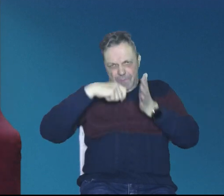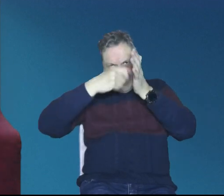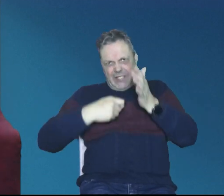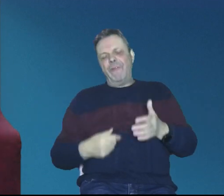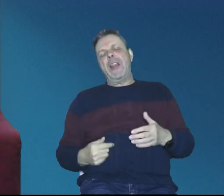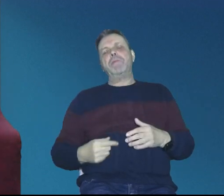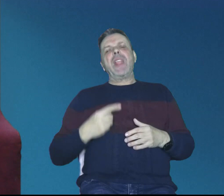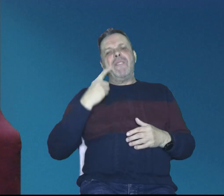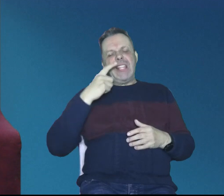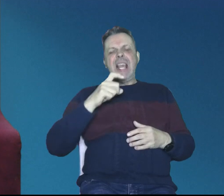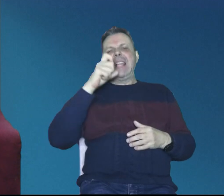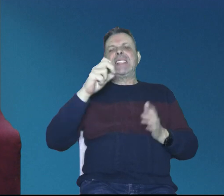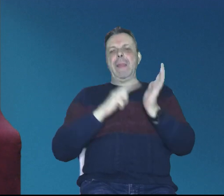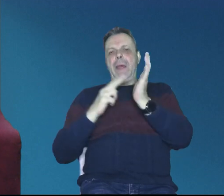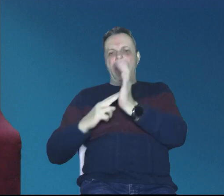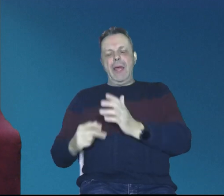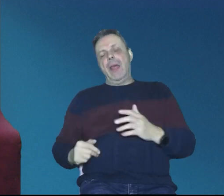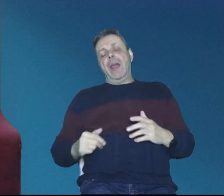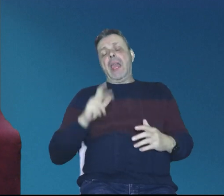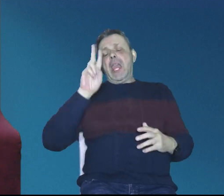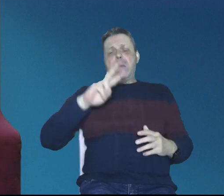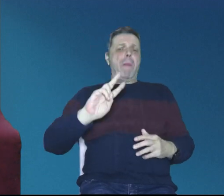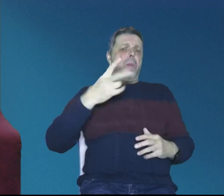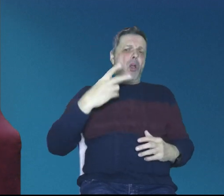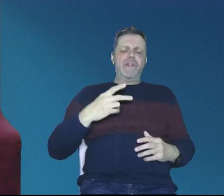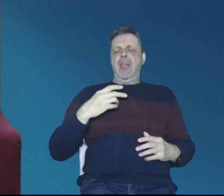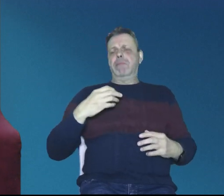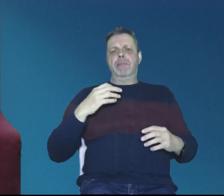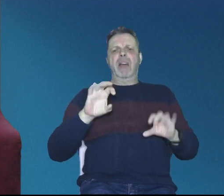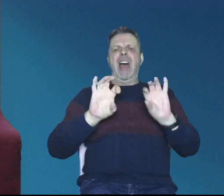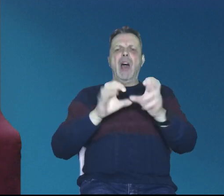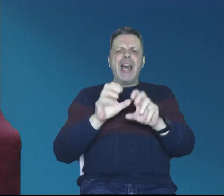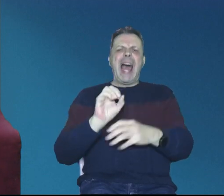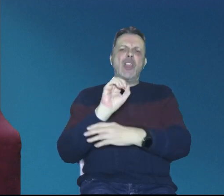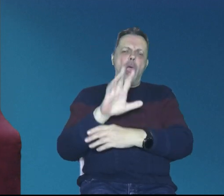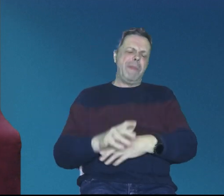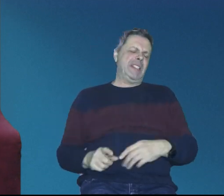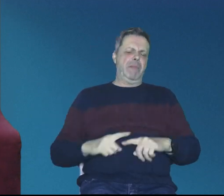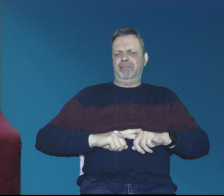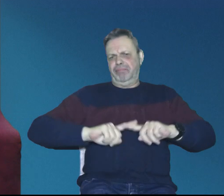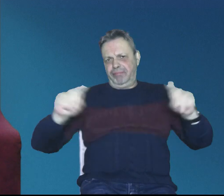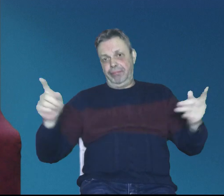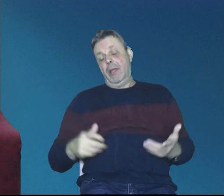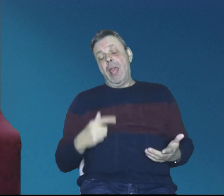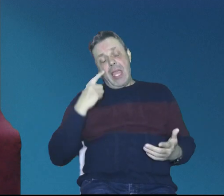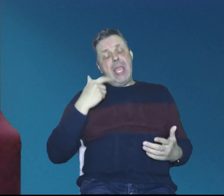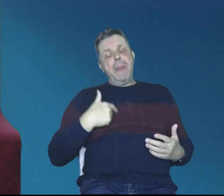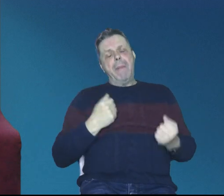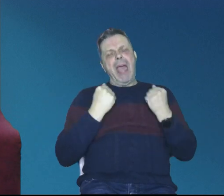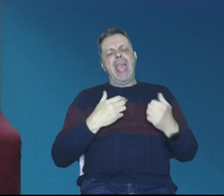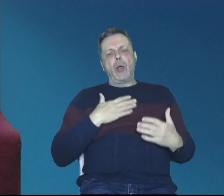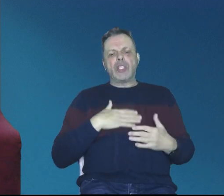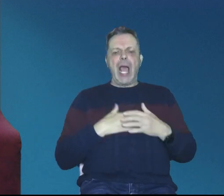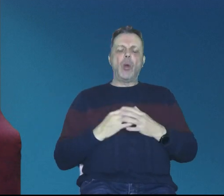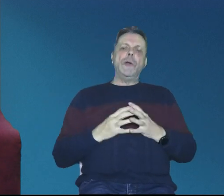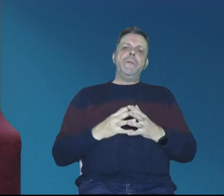i drugi spotić vrte nam se na CMC-u. Imamo pozive na radio, u radio emisije razno razne i